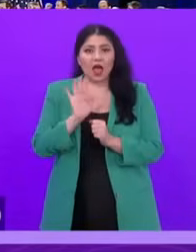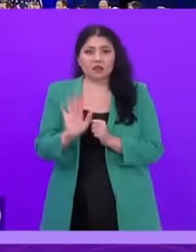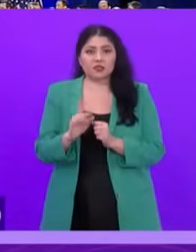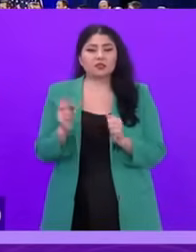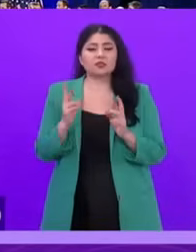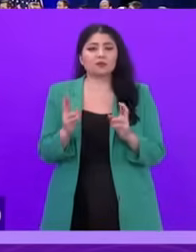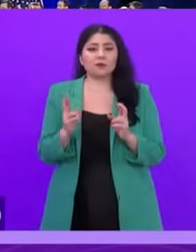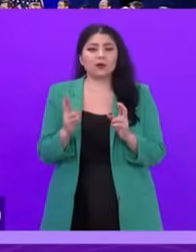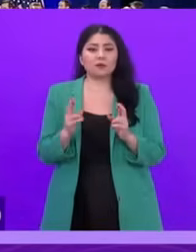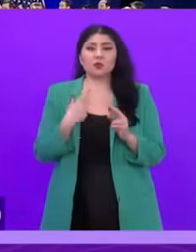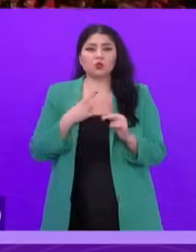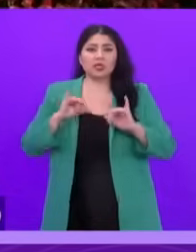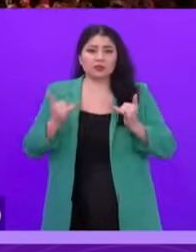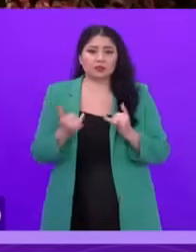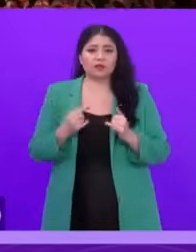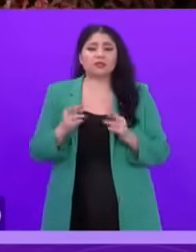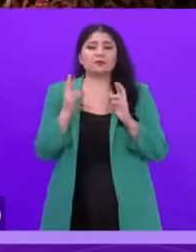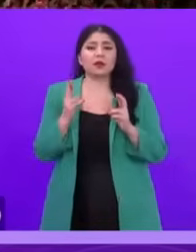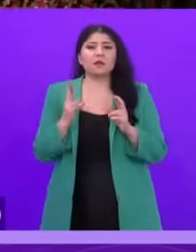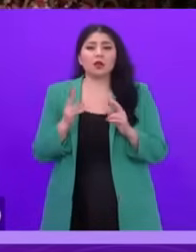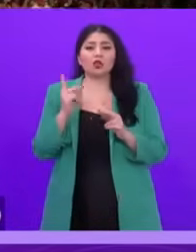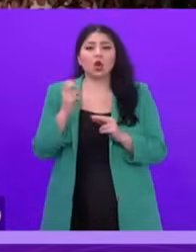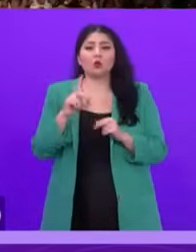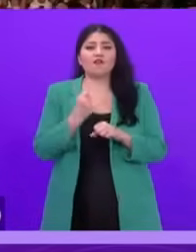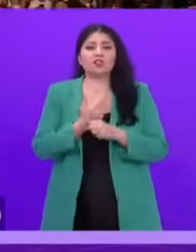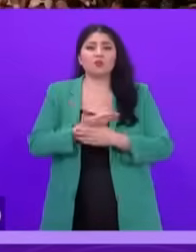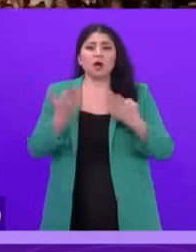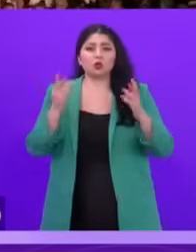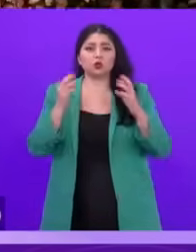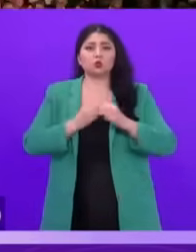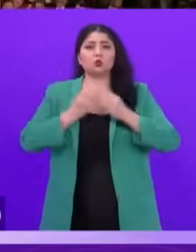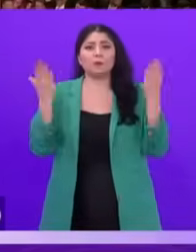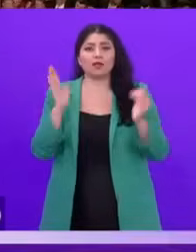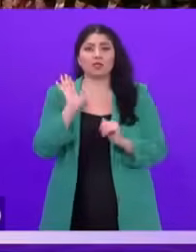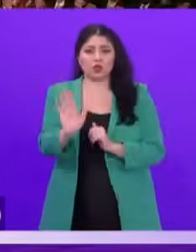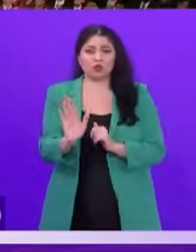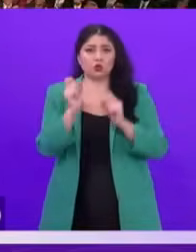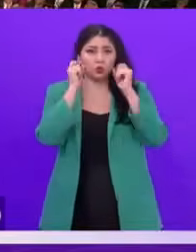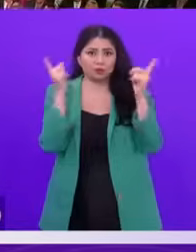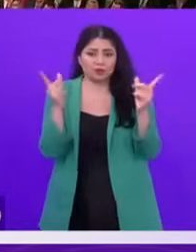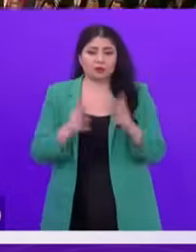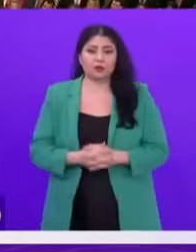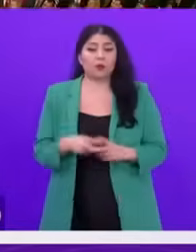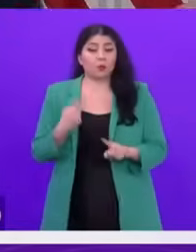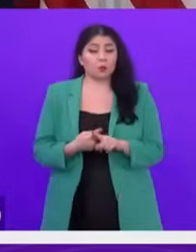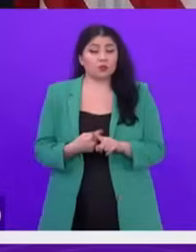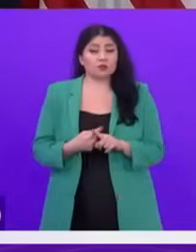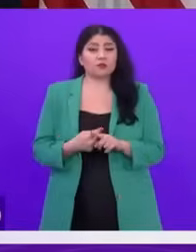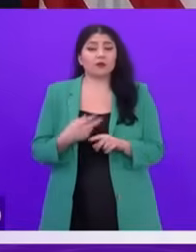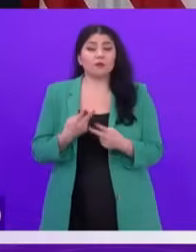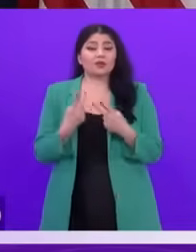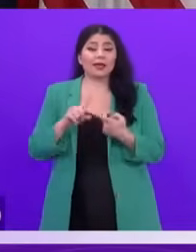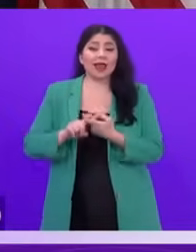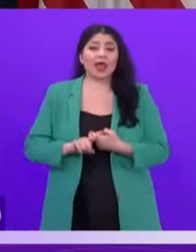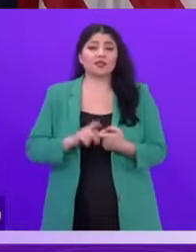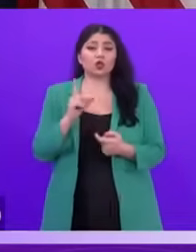facă Donald Trump chiar atât de mari surprize și în fine se tem liderii europeni de tipul de relație pe care Donald